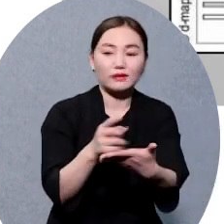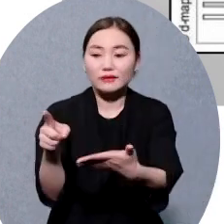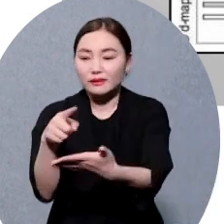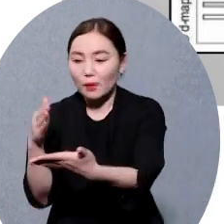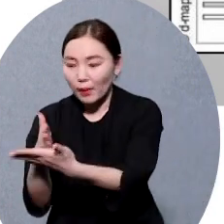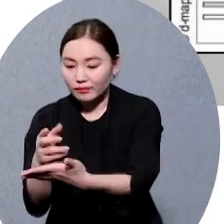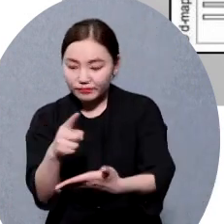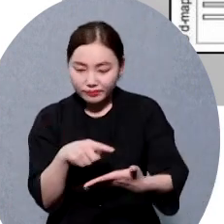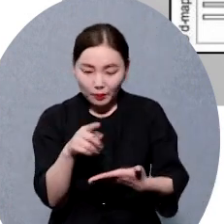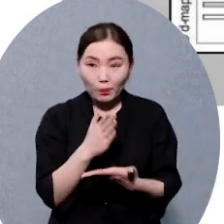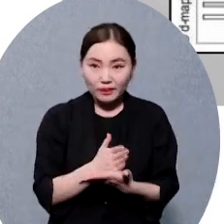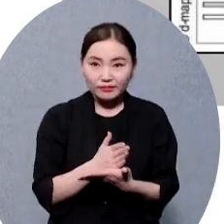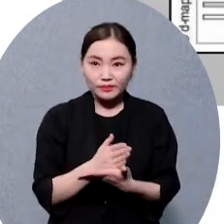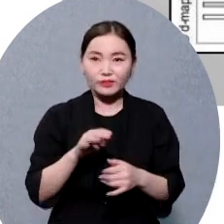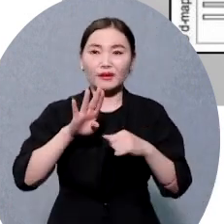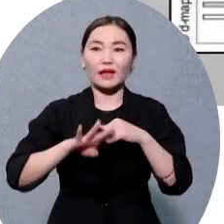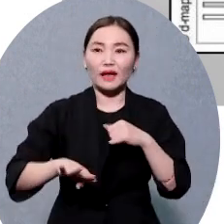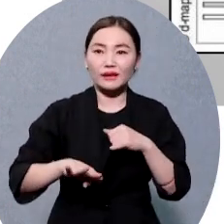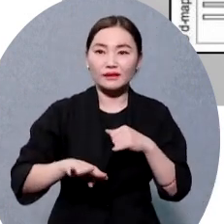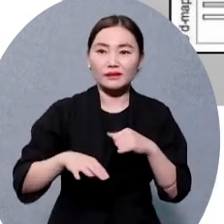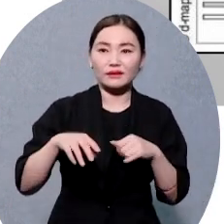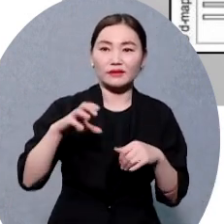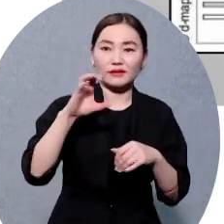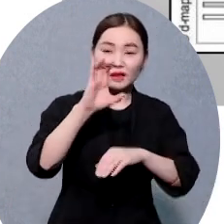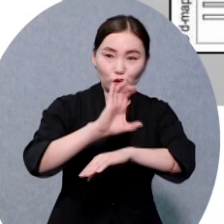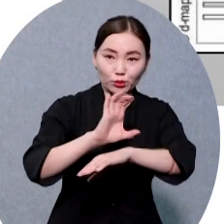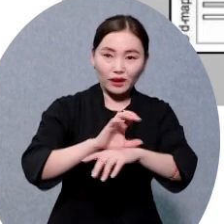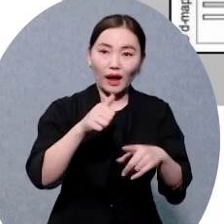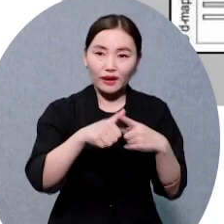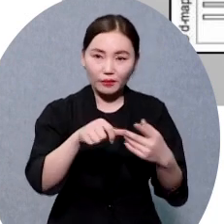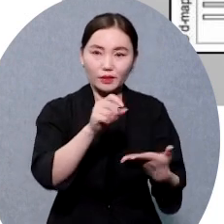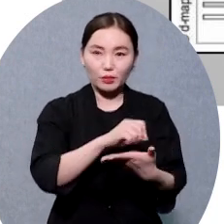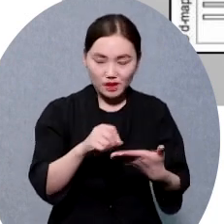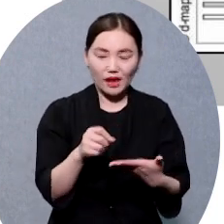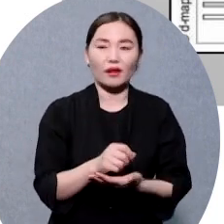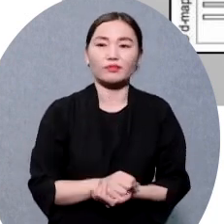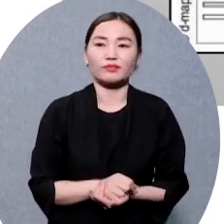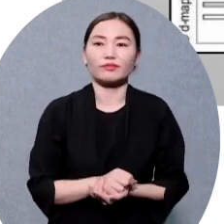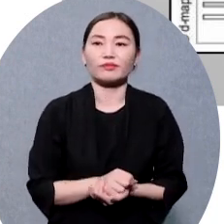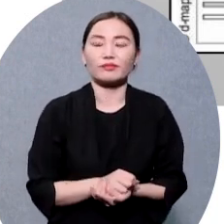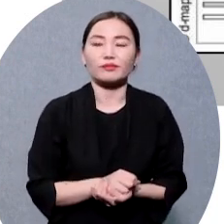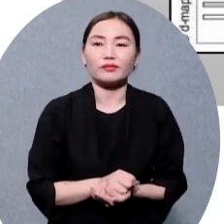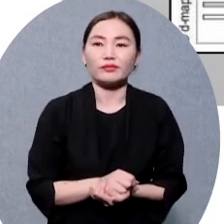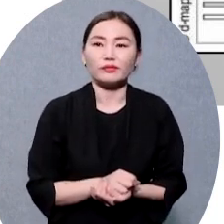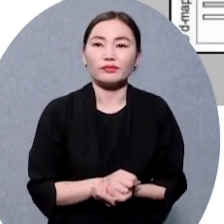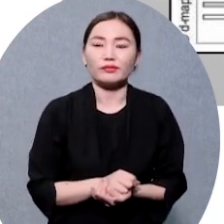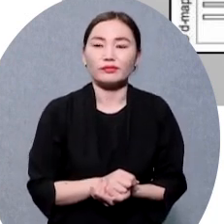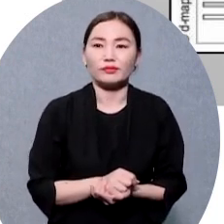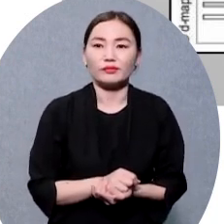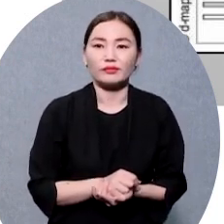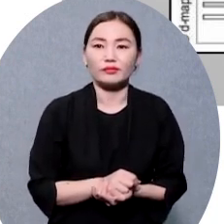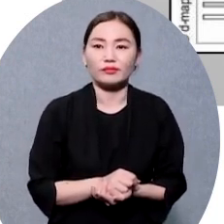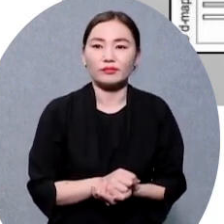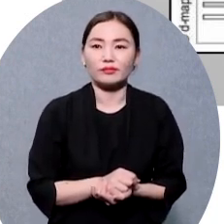аймаг, Сэлэнг аймаг, Төв аймаг хаан байдаг вэ гэдгийг хараад тэмдэглэчих.